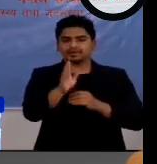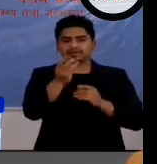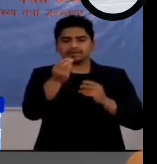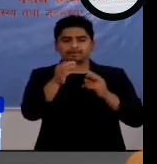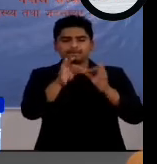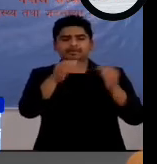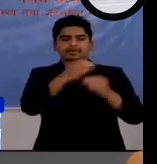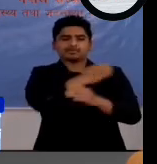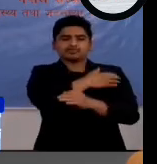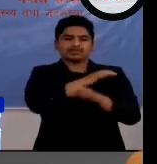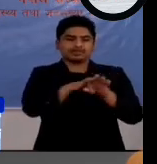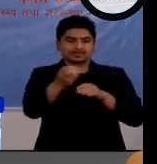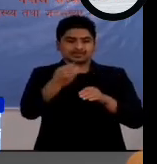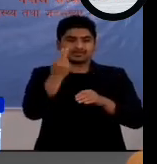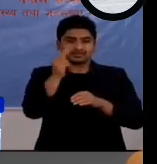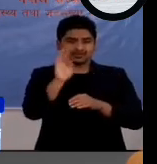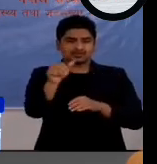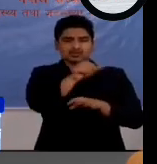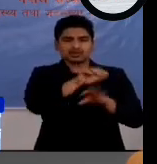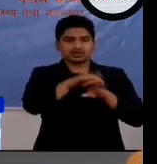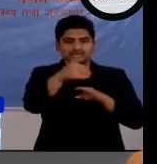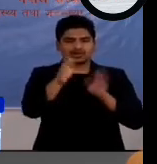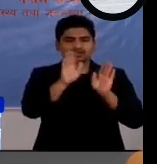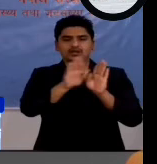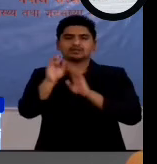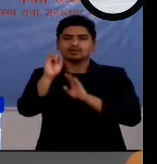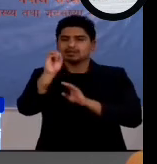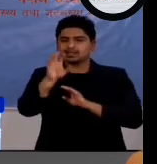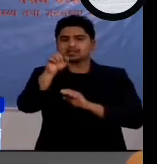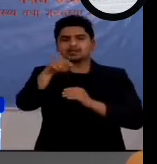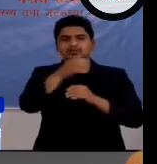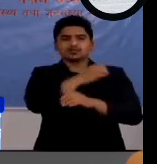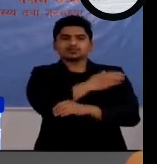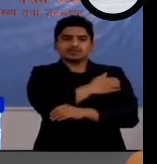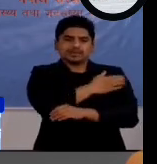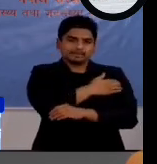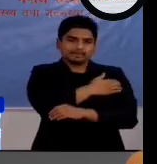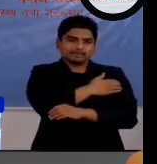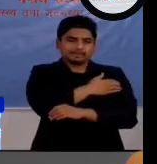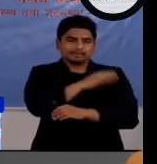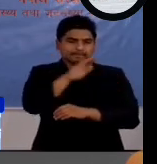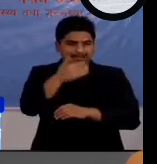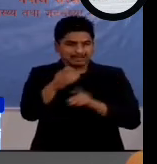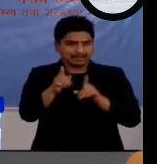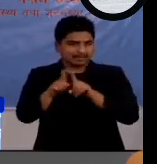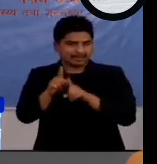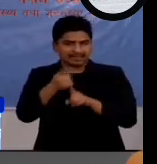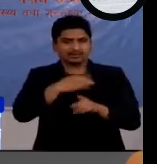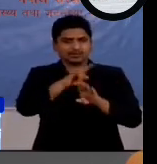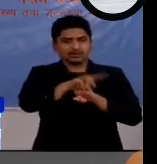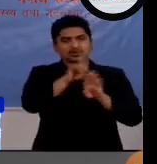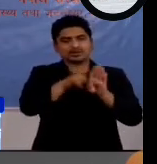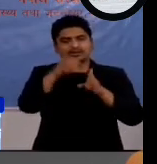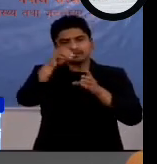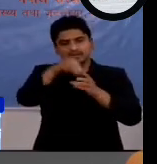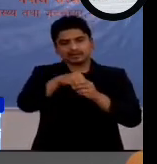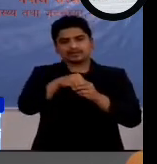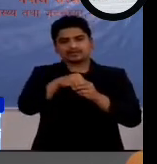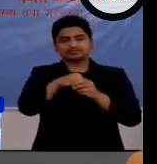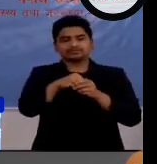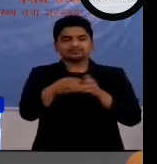विभिन्न सुझावहरू जसले दिनुभएको छ उहाँहरूलाई धन्यवाद दिँदै यो सुझावलाई पनि हाम्रो